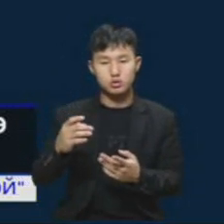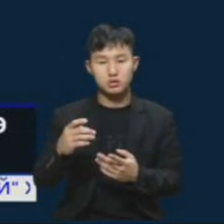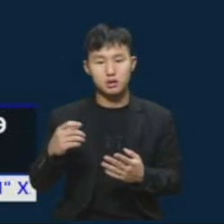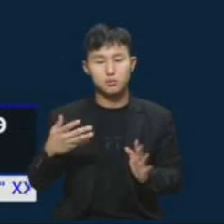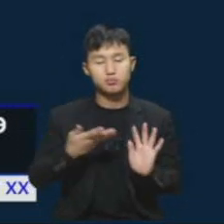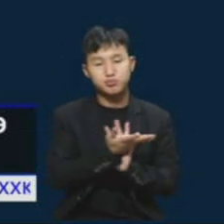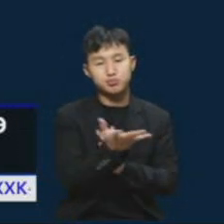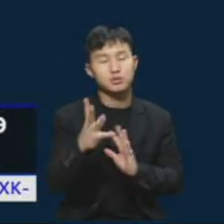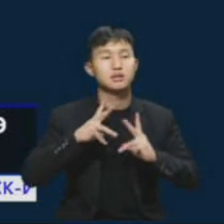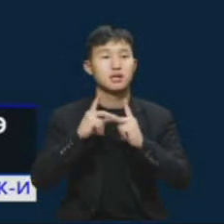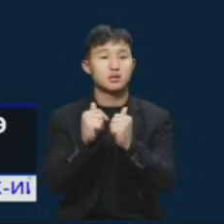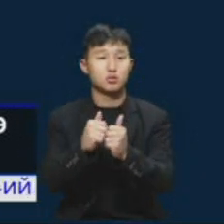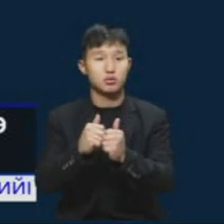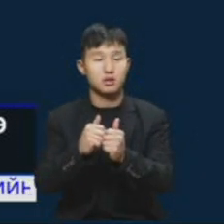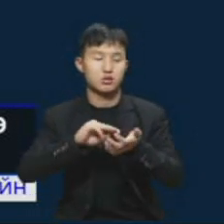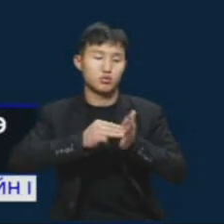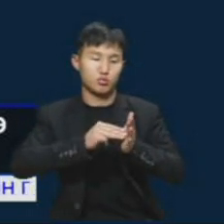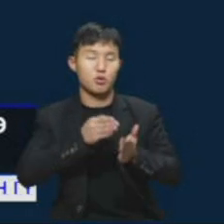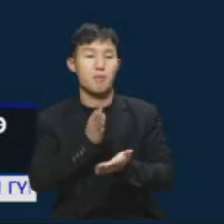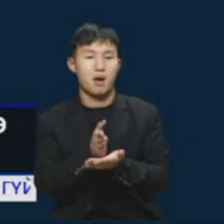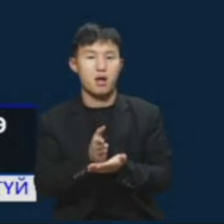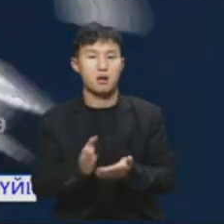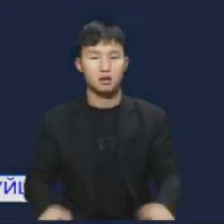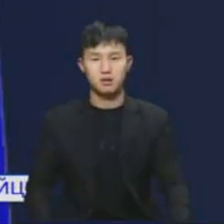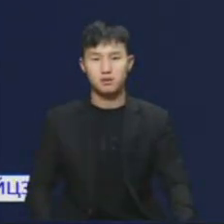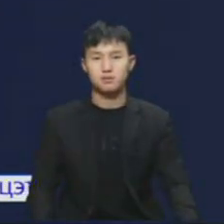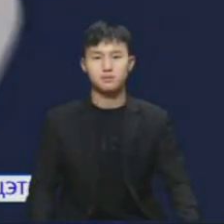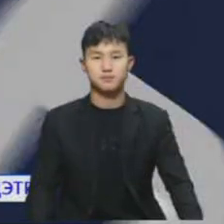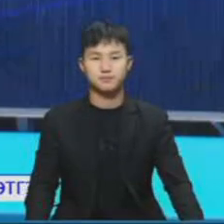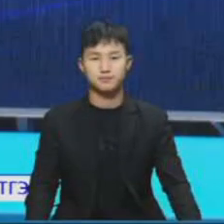зарцуулахаар төлөвлөсөн байна. За Улаанбаатар